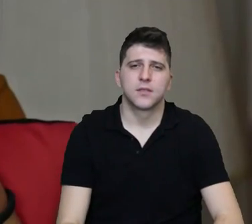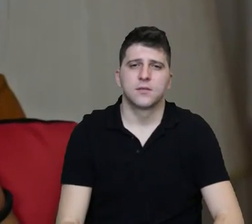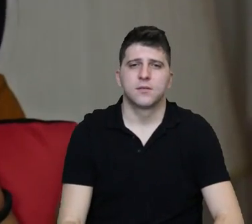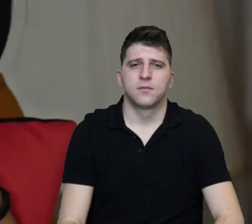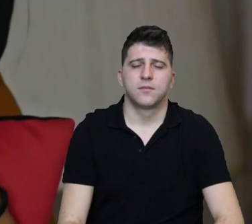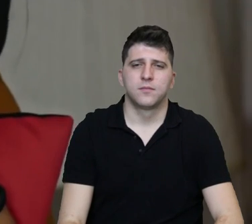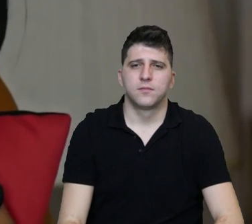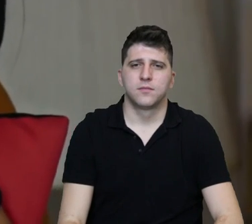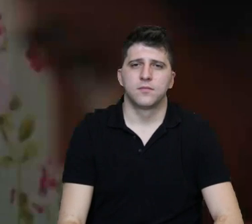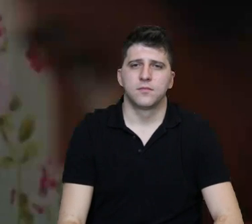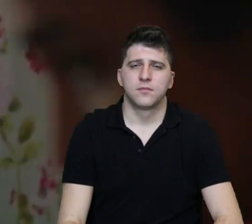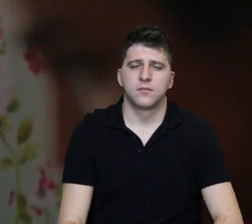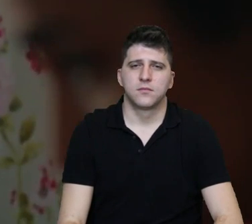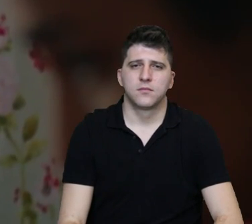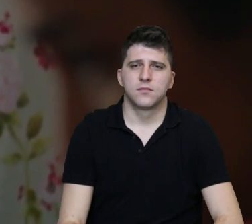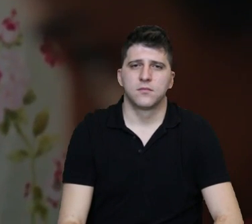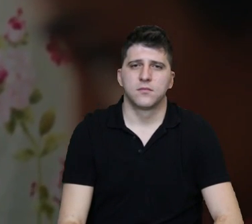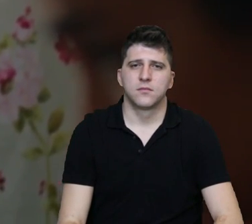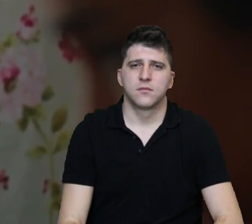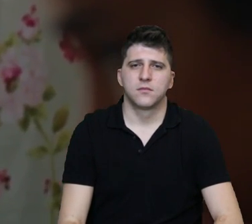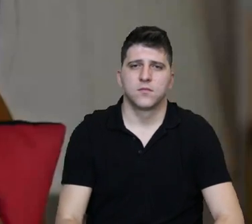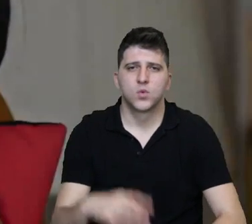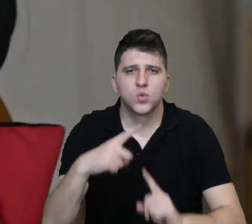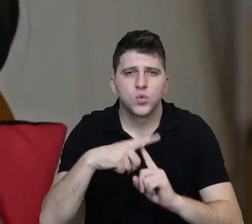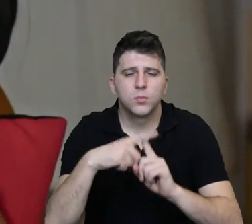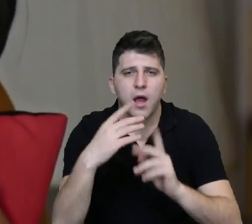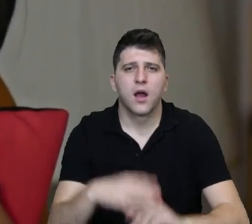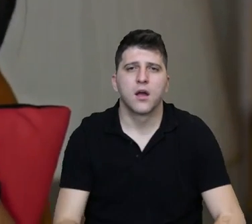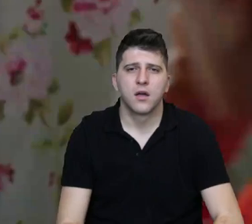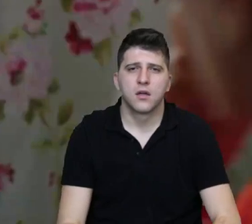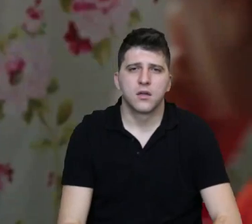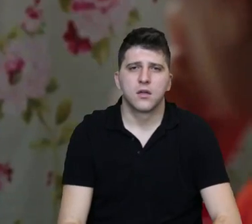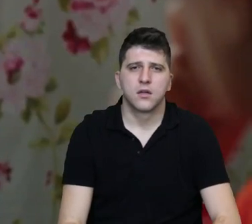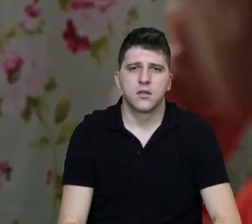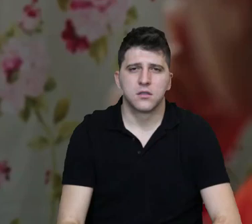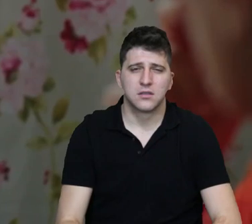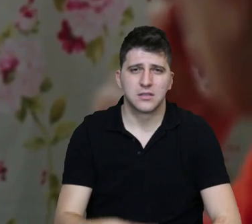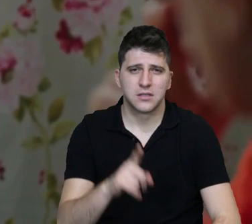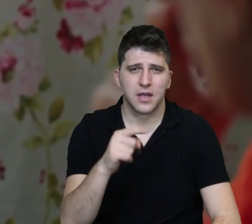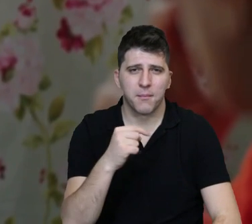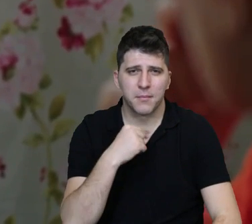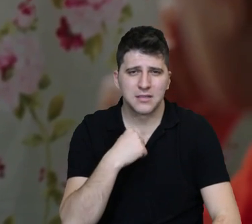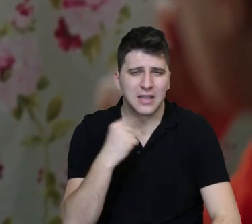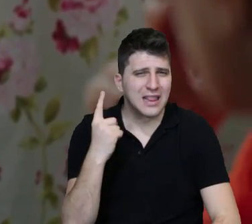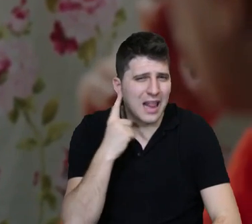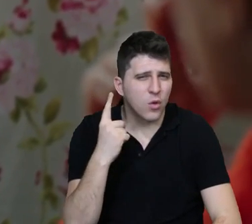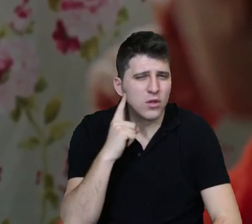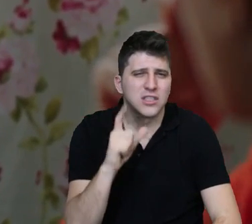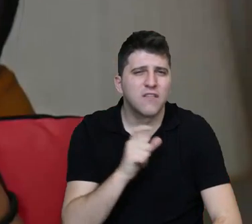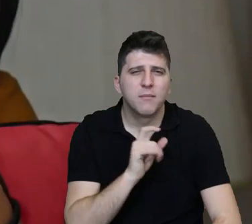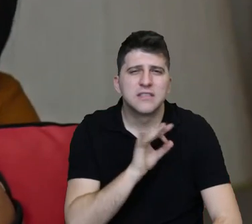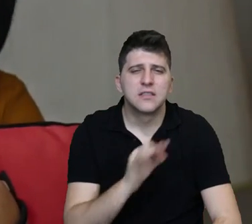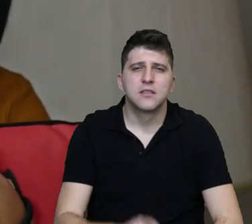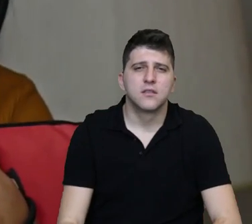Tuğba dalıp gitti. Tuğba. Sen bizi deminden beri dinleyip dinleyip niye cevap